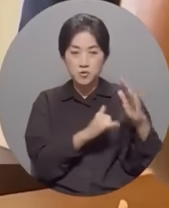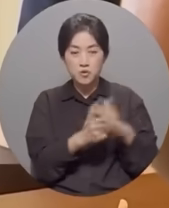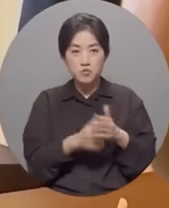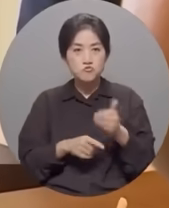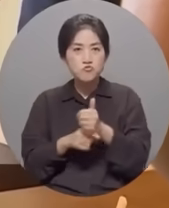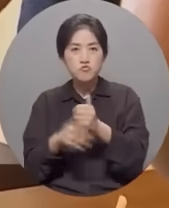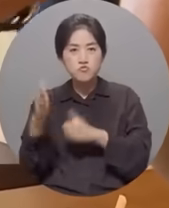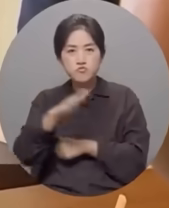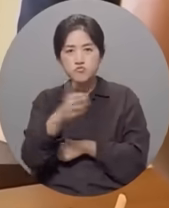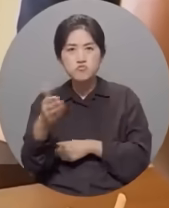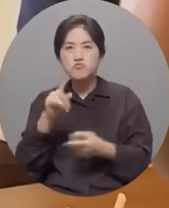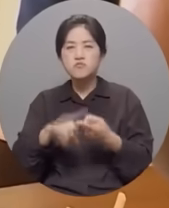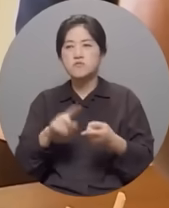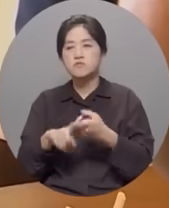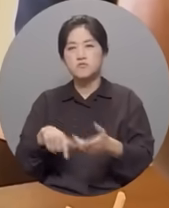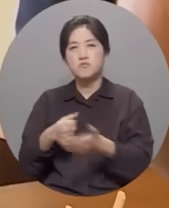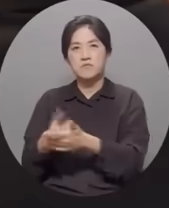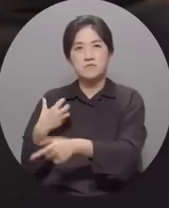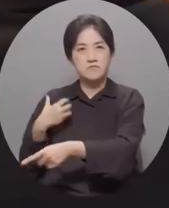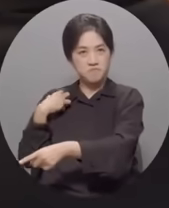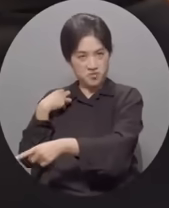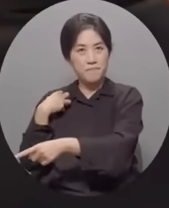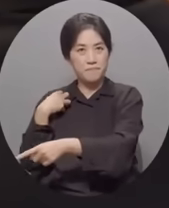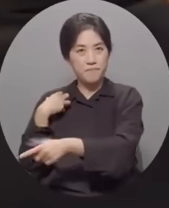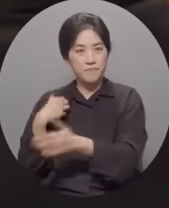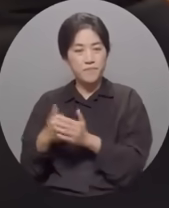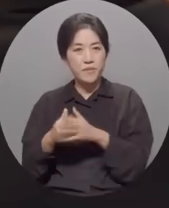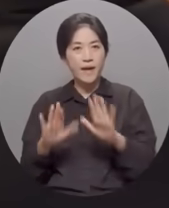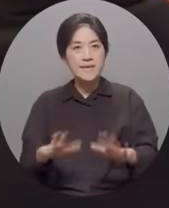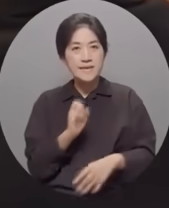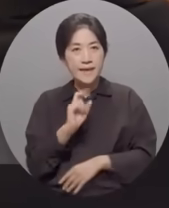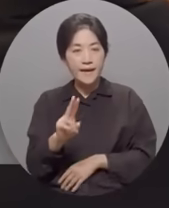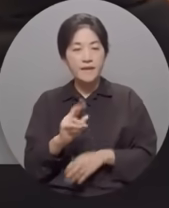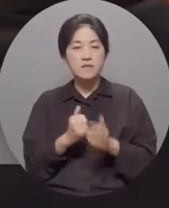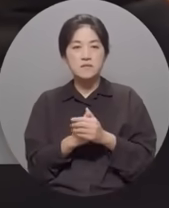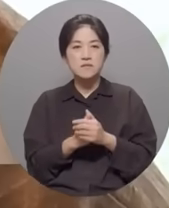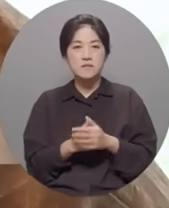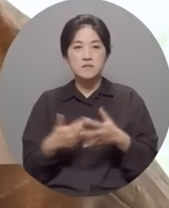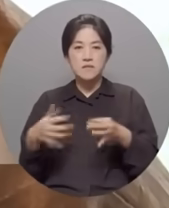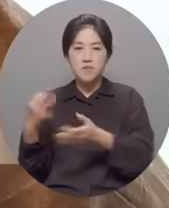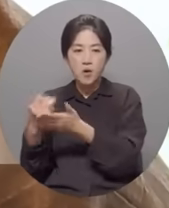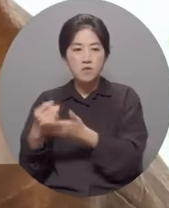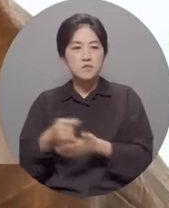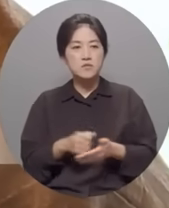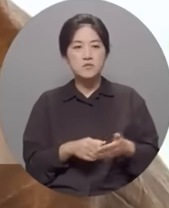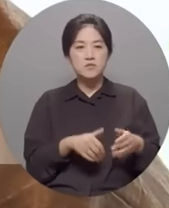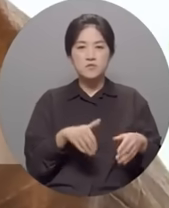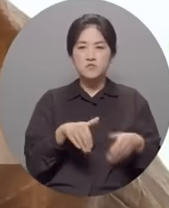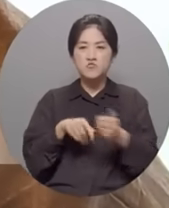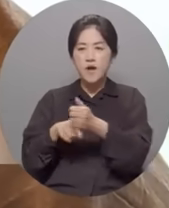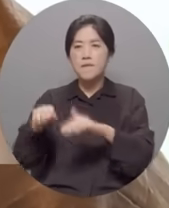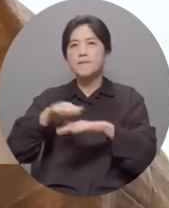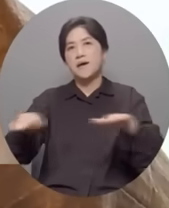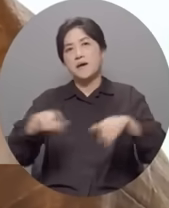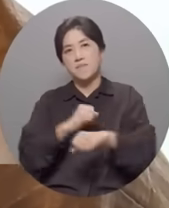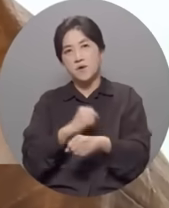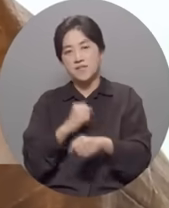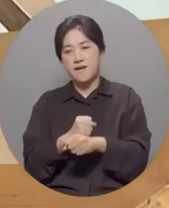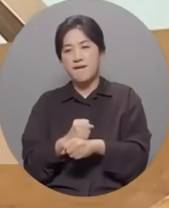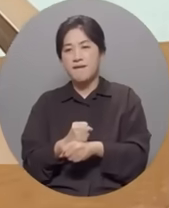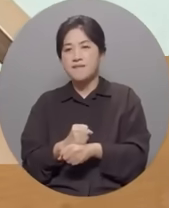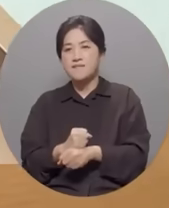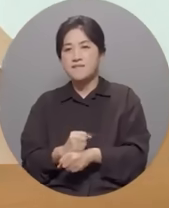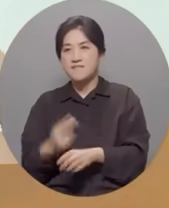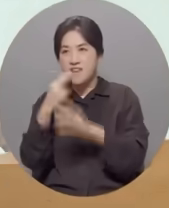향방도 결정해야 합니다. 야권은 김여사 수사와 형평성 등을 거론하며 검찰이 살아있는 권력에는